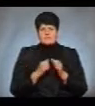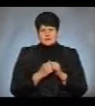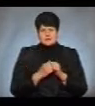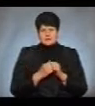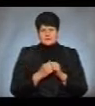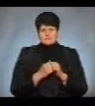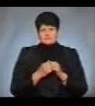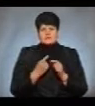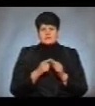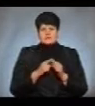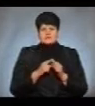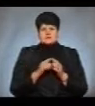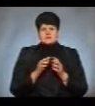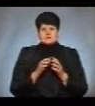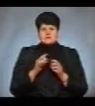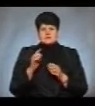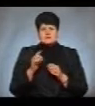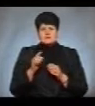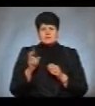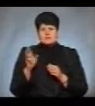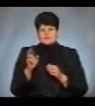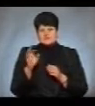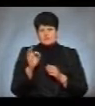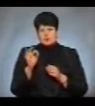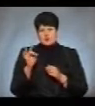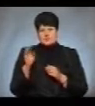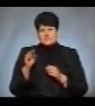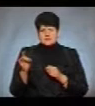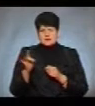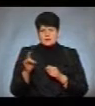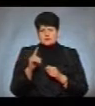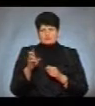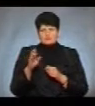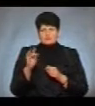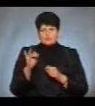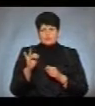це церква в селі Збирчанське Бащівського району. Це вона